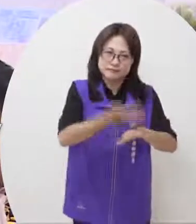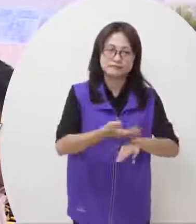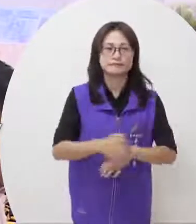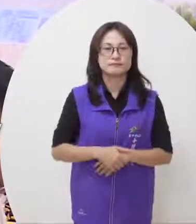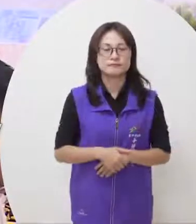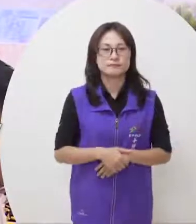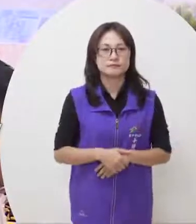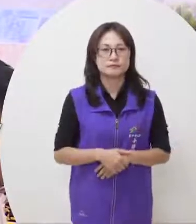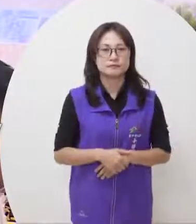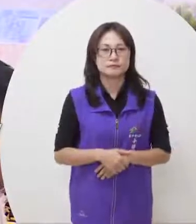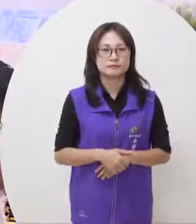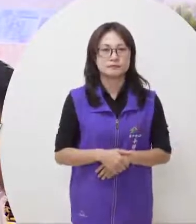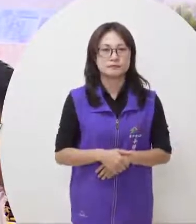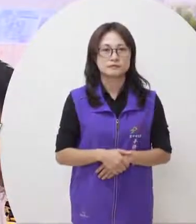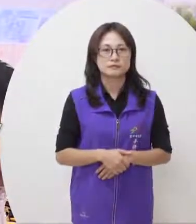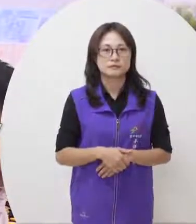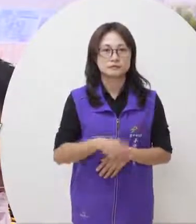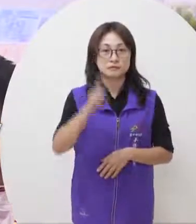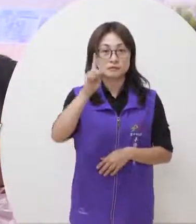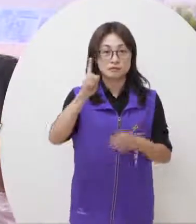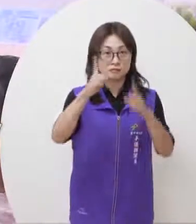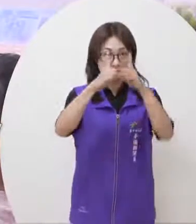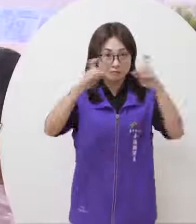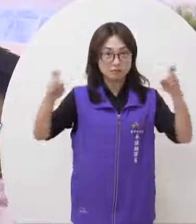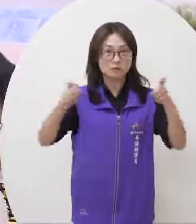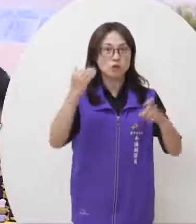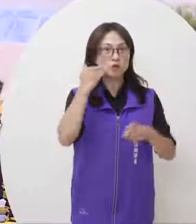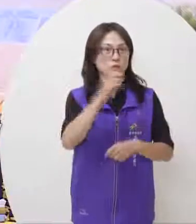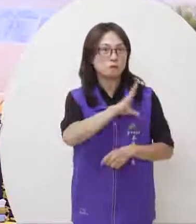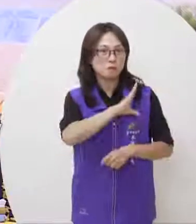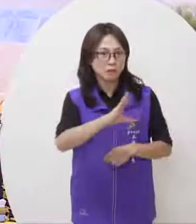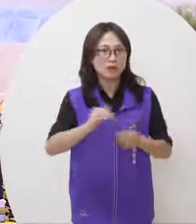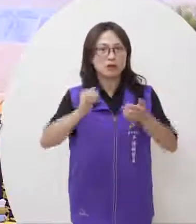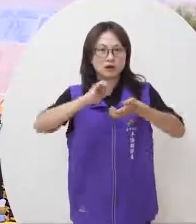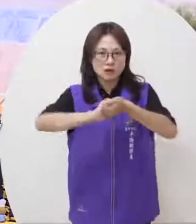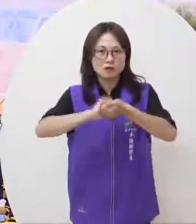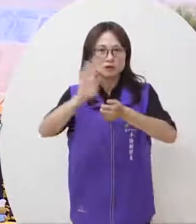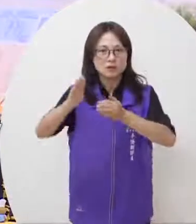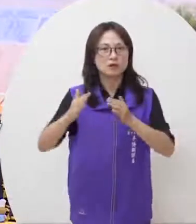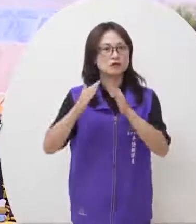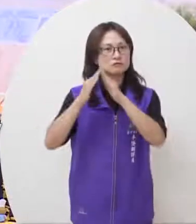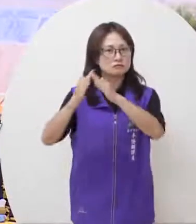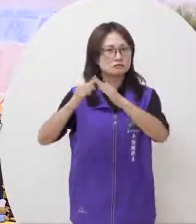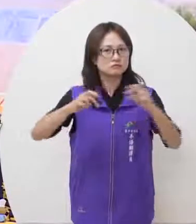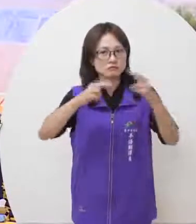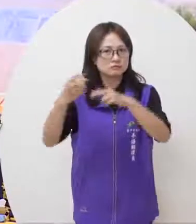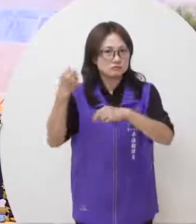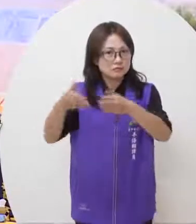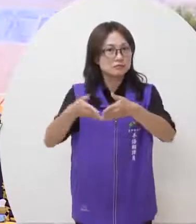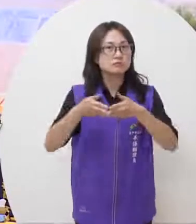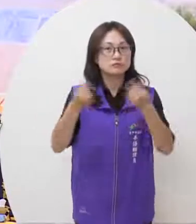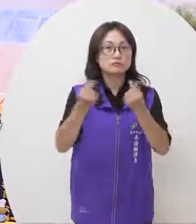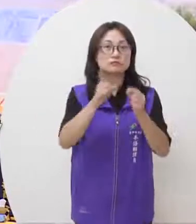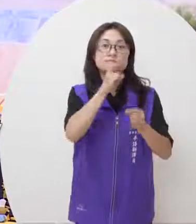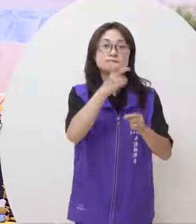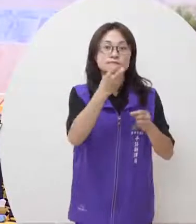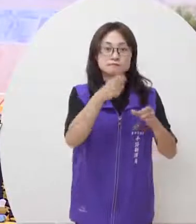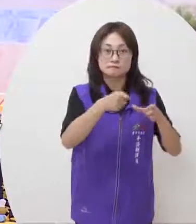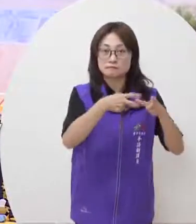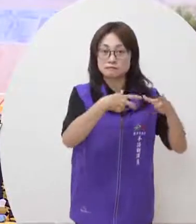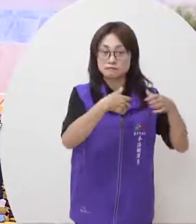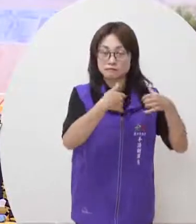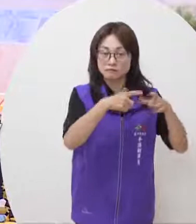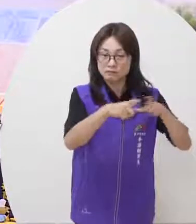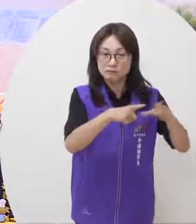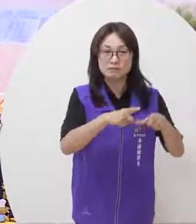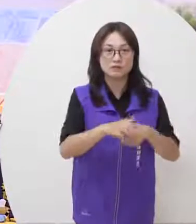一个伟大的城市需要有一位锐利眼光的都市规划师了哦。 那中央公园、中科路的贯通、